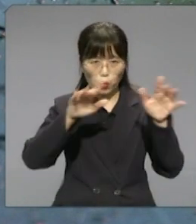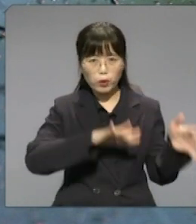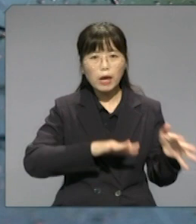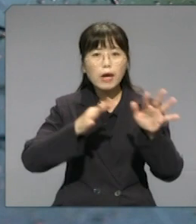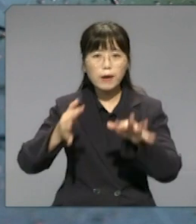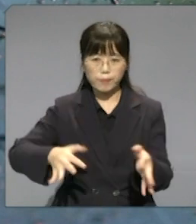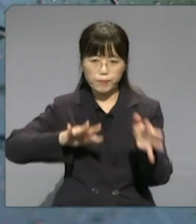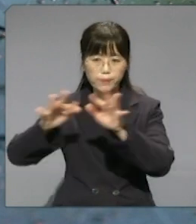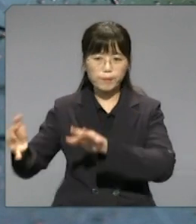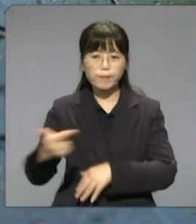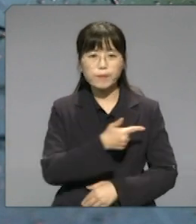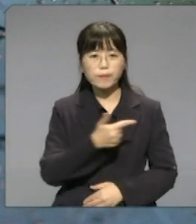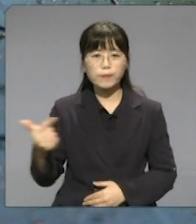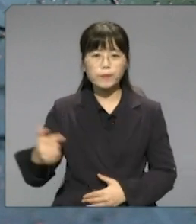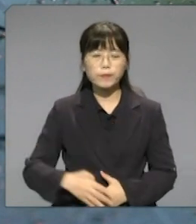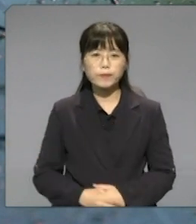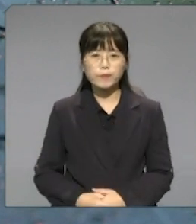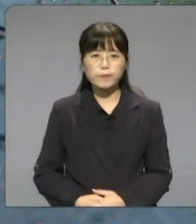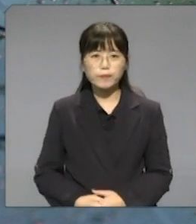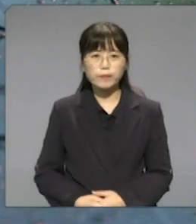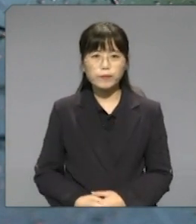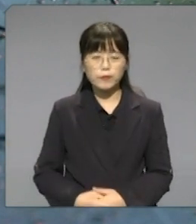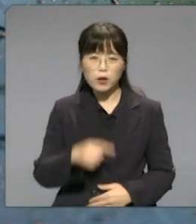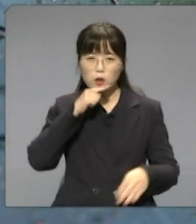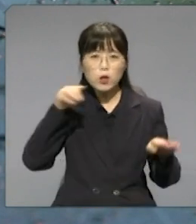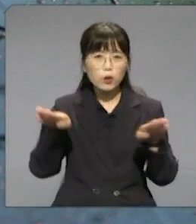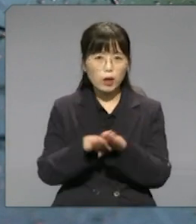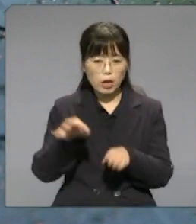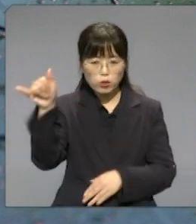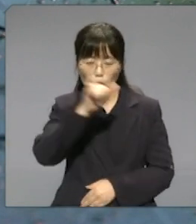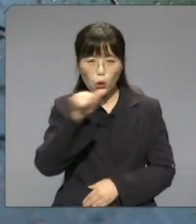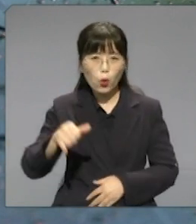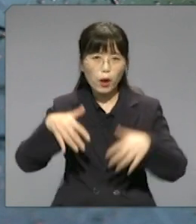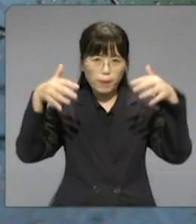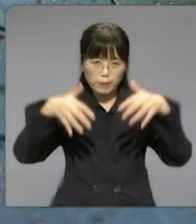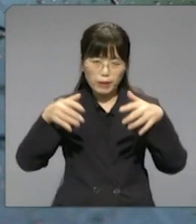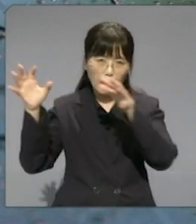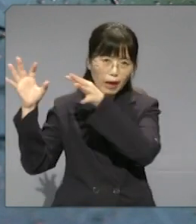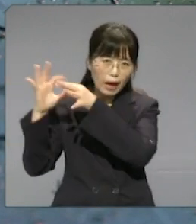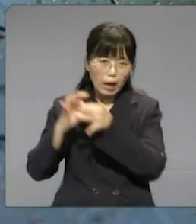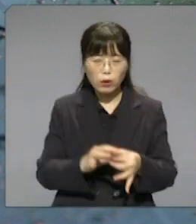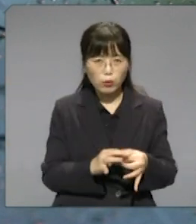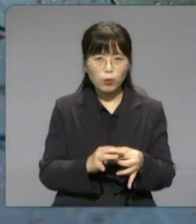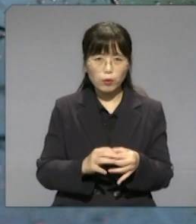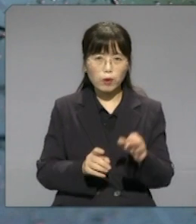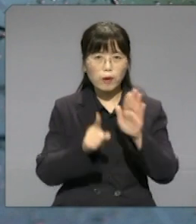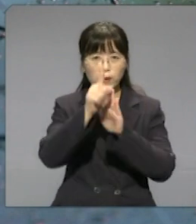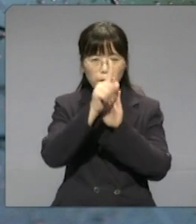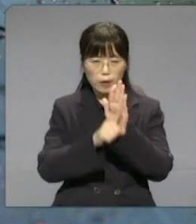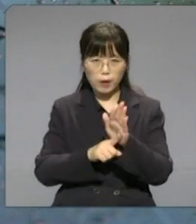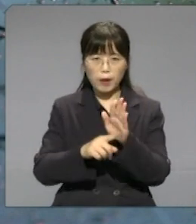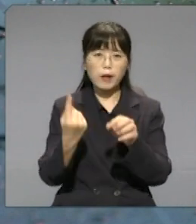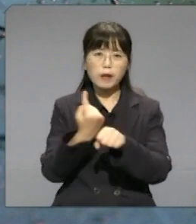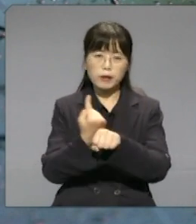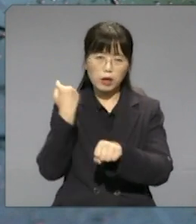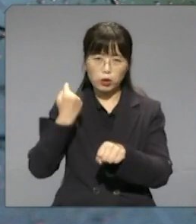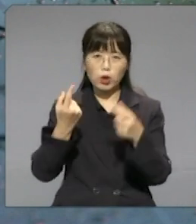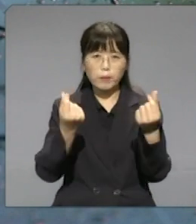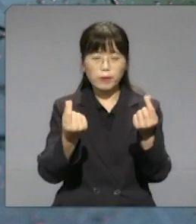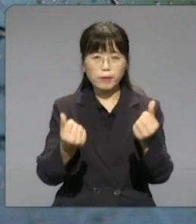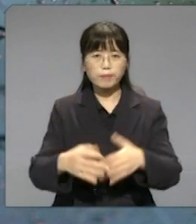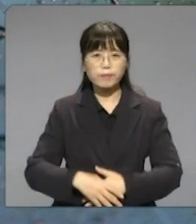동해상에서 조금 높게 일겠습니다. 일요일까지 전국에 비가 길게 이어지며 기온은 평년 수준과